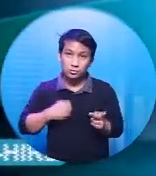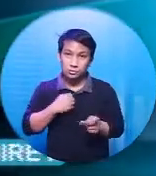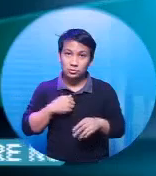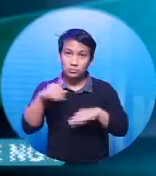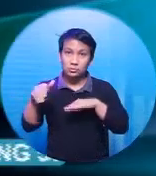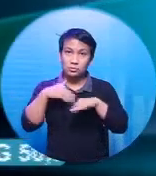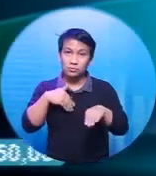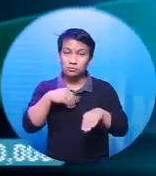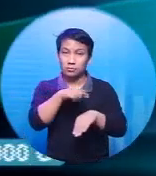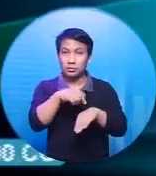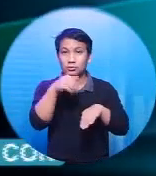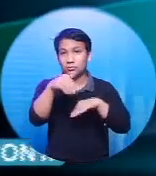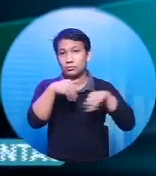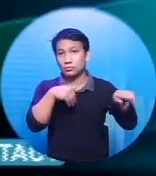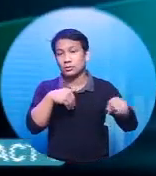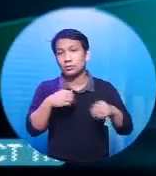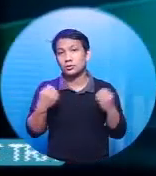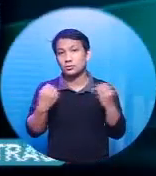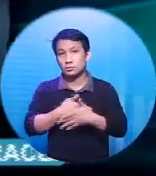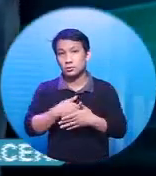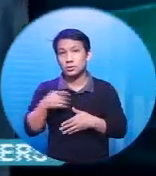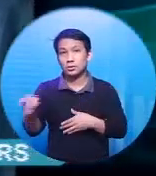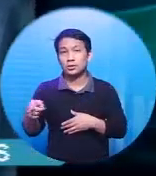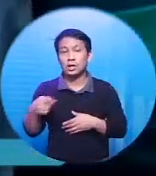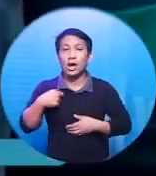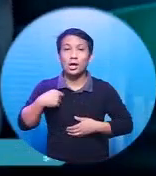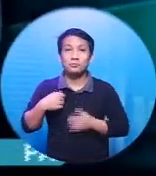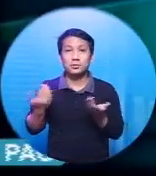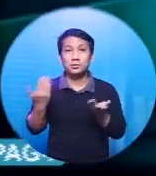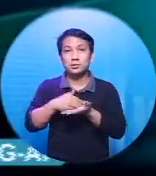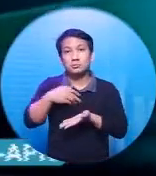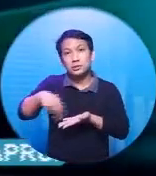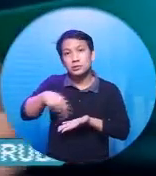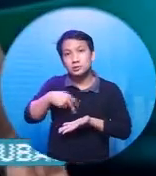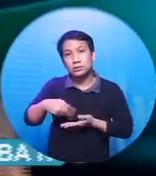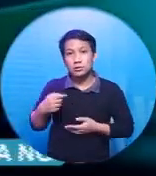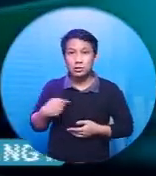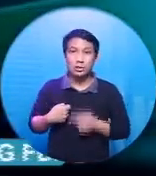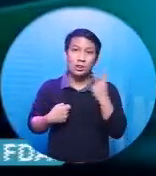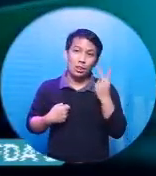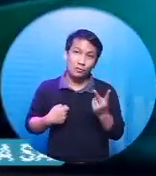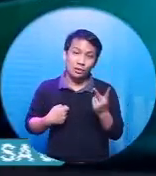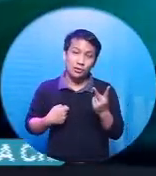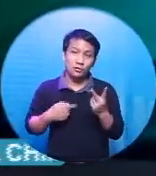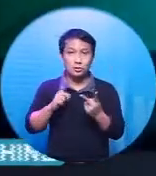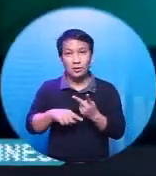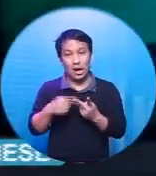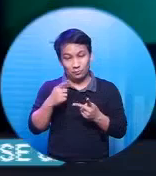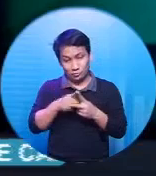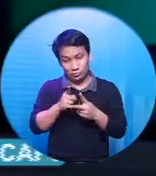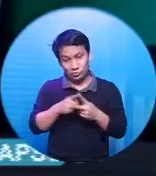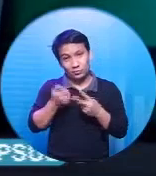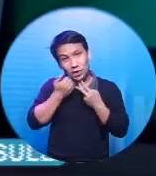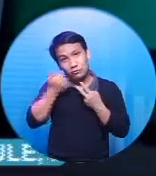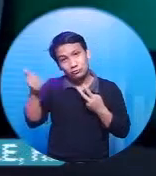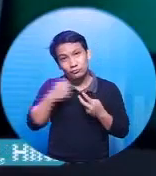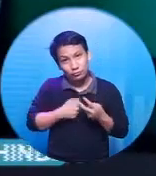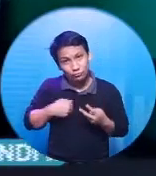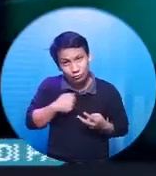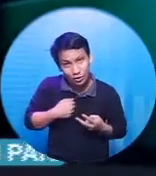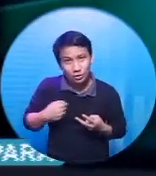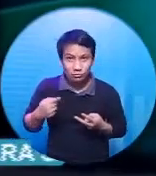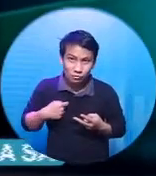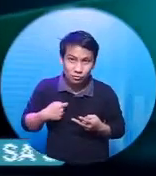him duwag, Jeric. At the same time, sasayaw po ako rito. O, dalawa, magpa-public apology na ako, sasayaw po ako